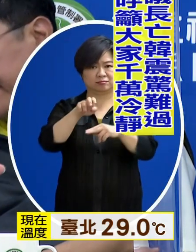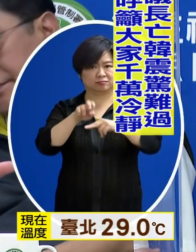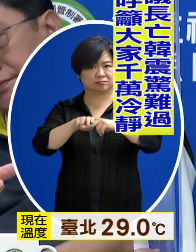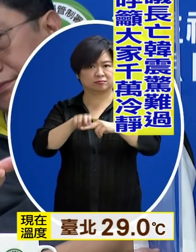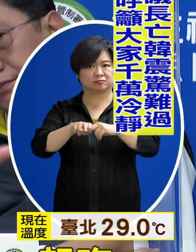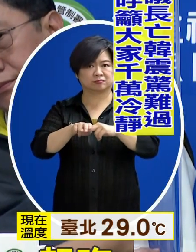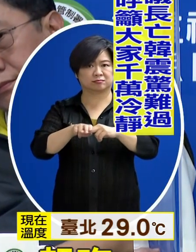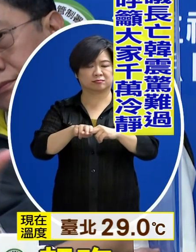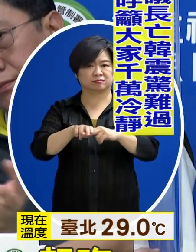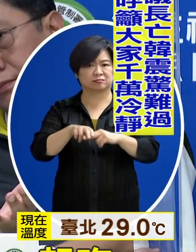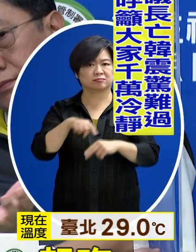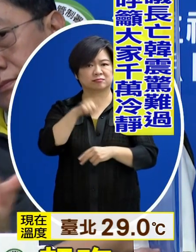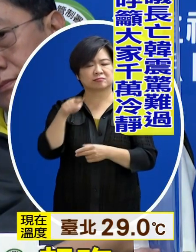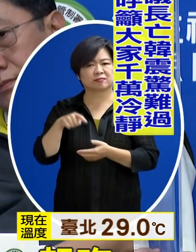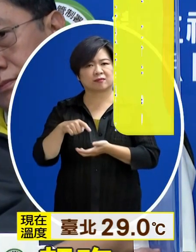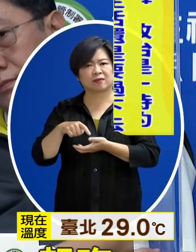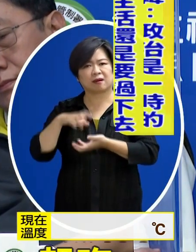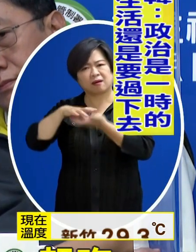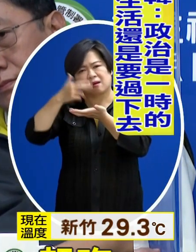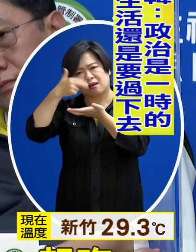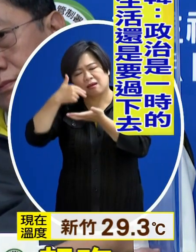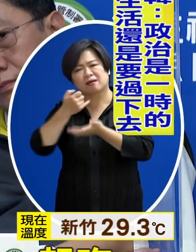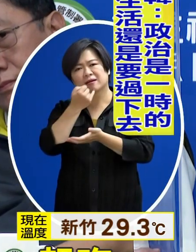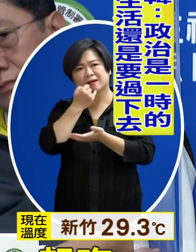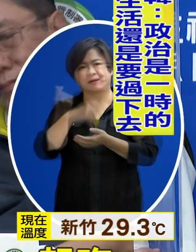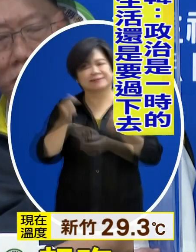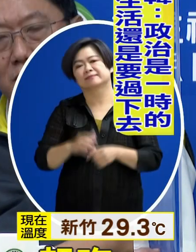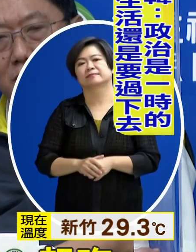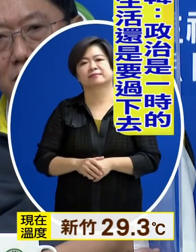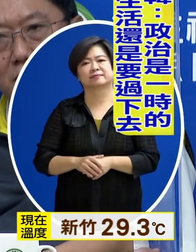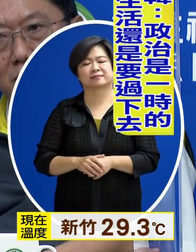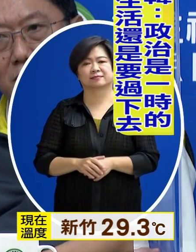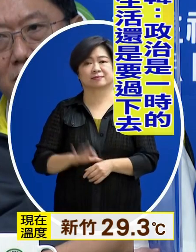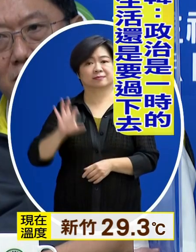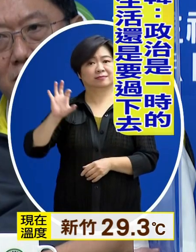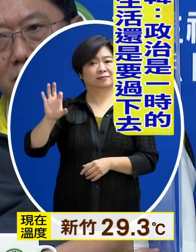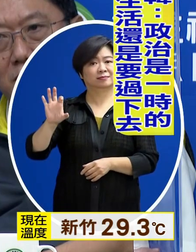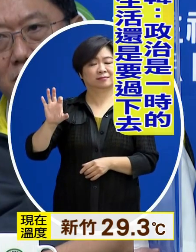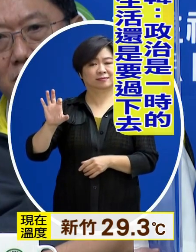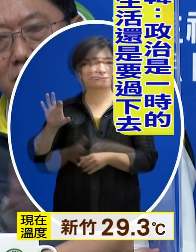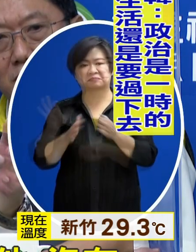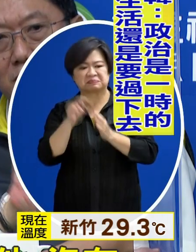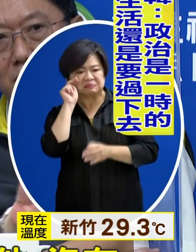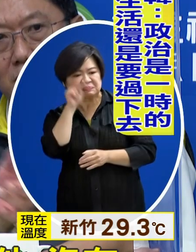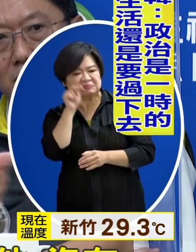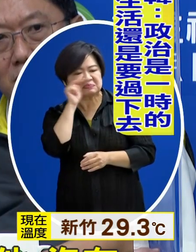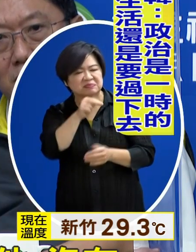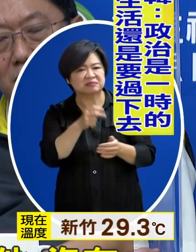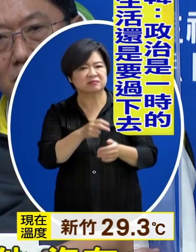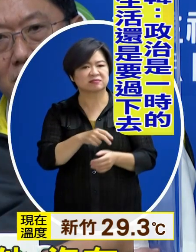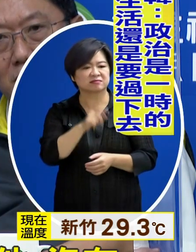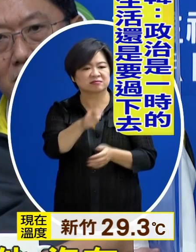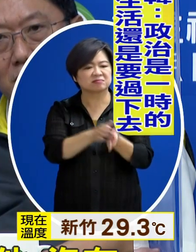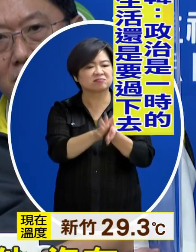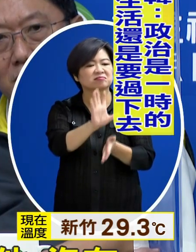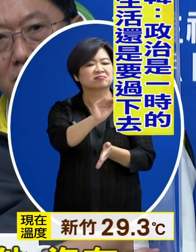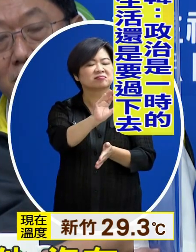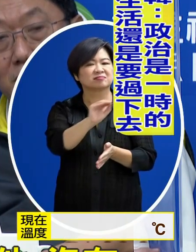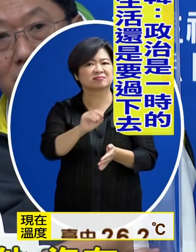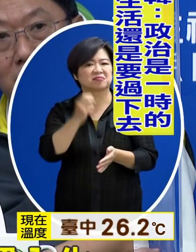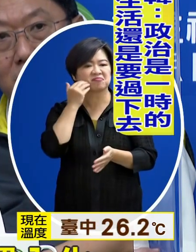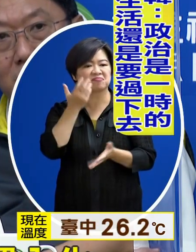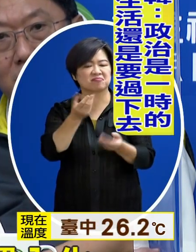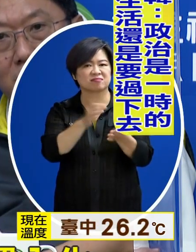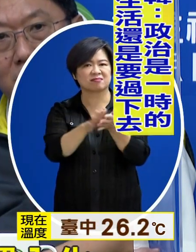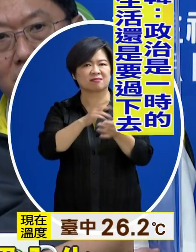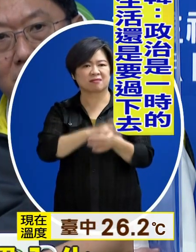就是还是大家可以吃，但是不要大家就一起吃嘛。上完厕所要洗手，没有洗我们就要处分它，没有，就我